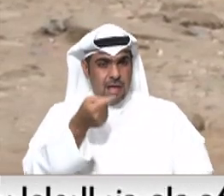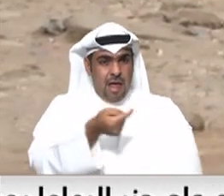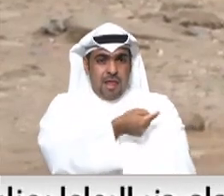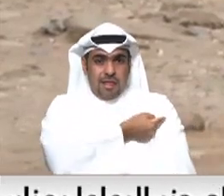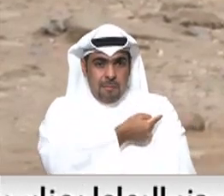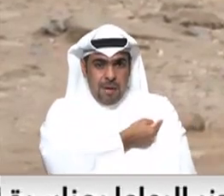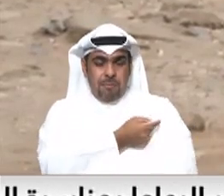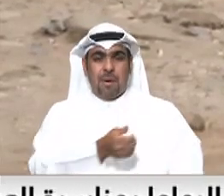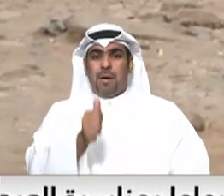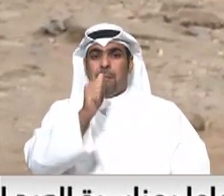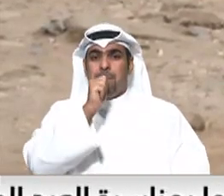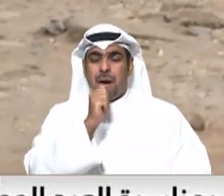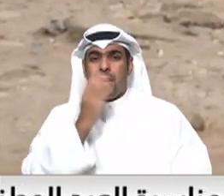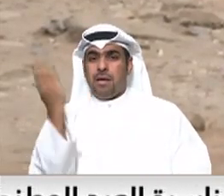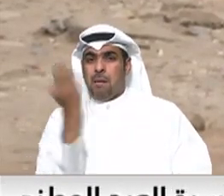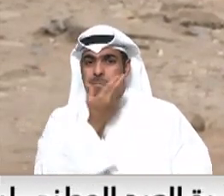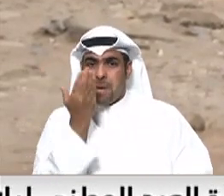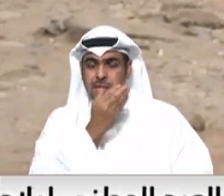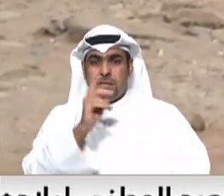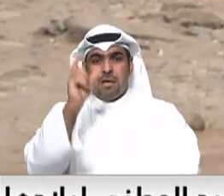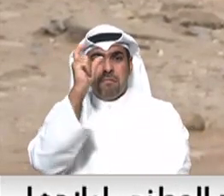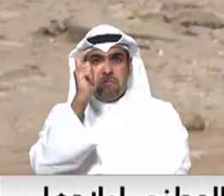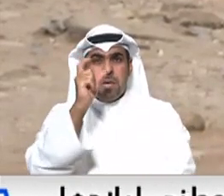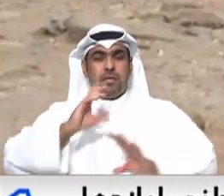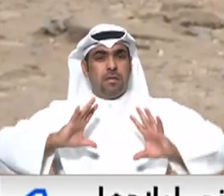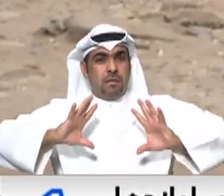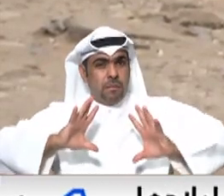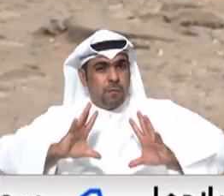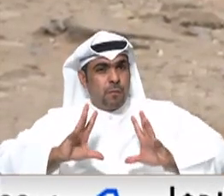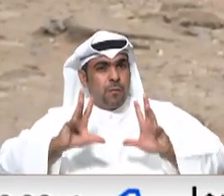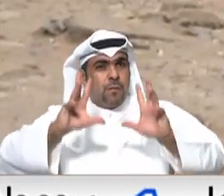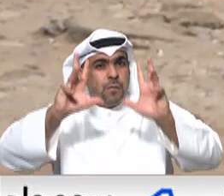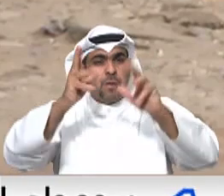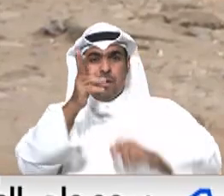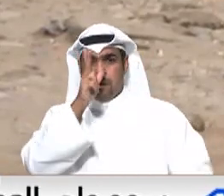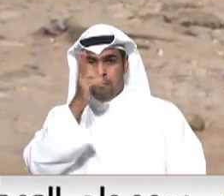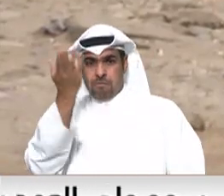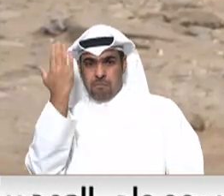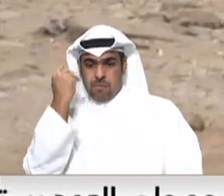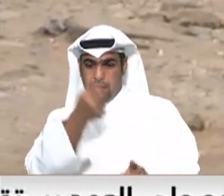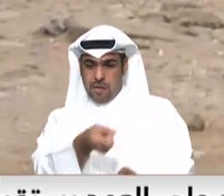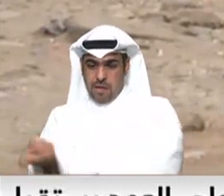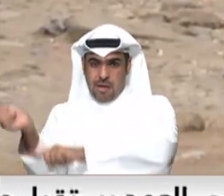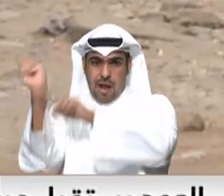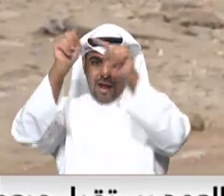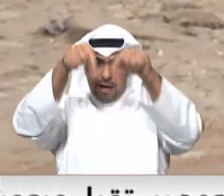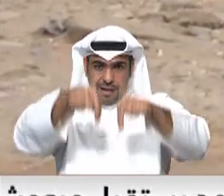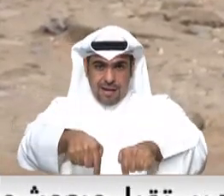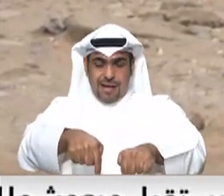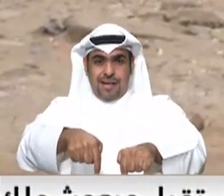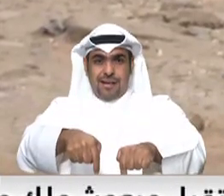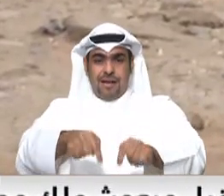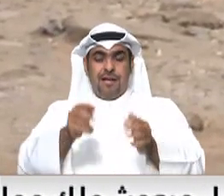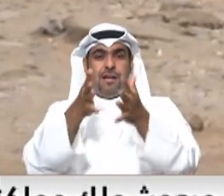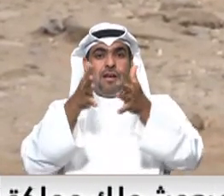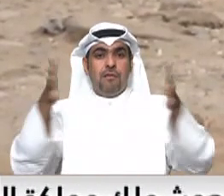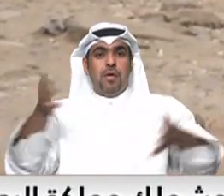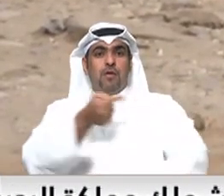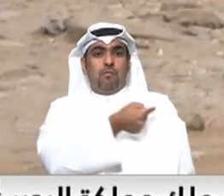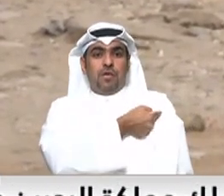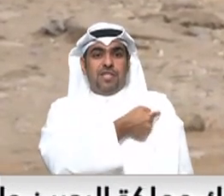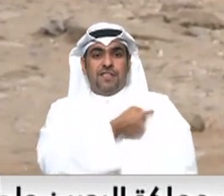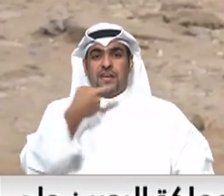المتعلقة بدعم القطاع الصحي، الأمر الذي يبدو واضحا مع افتتاحها لمركز الشفاء، أحد أكبر المراكز